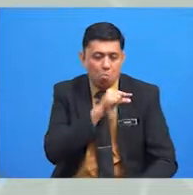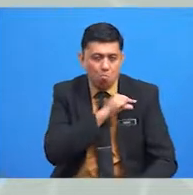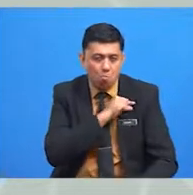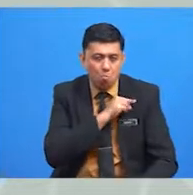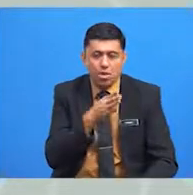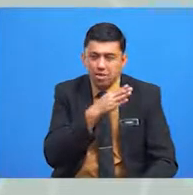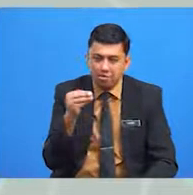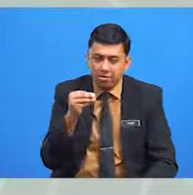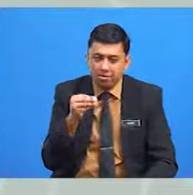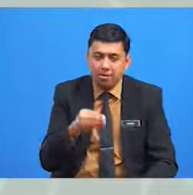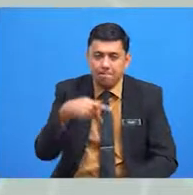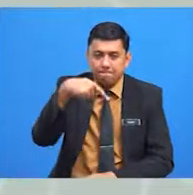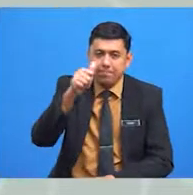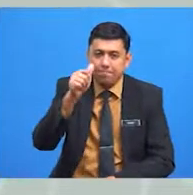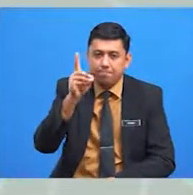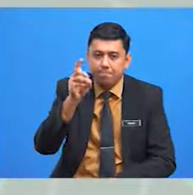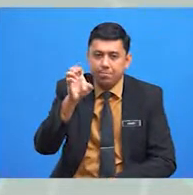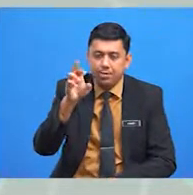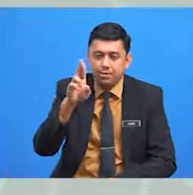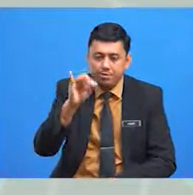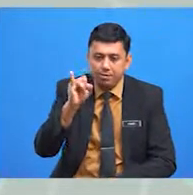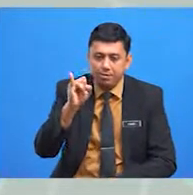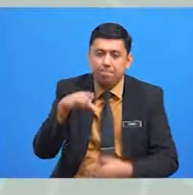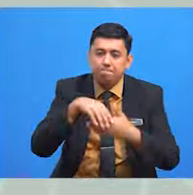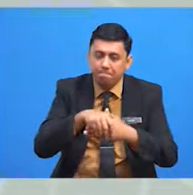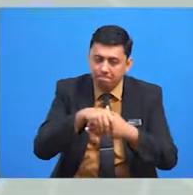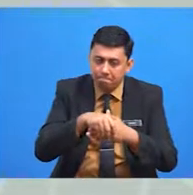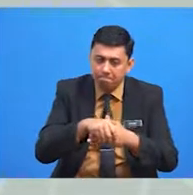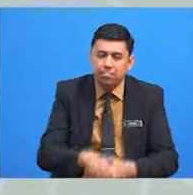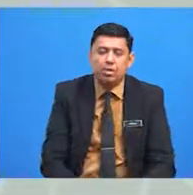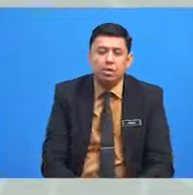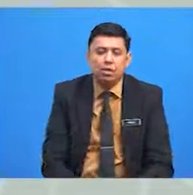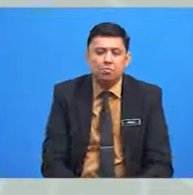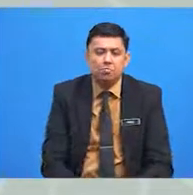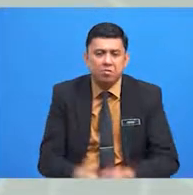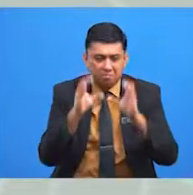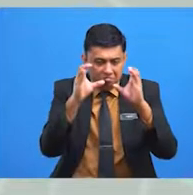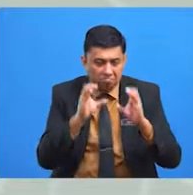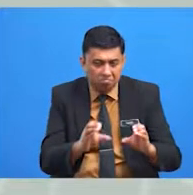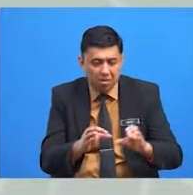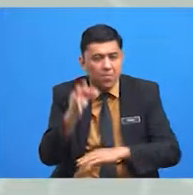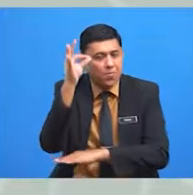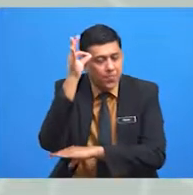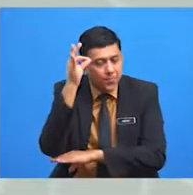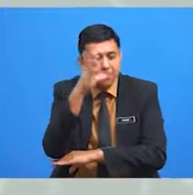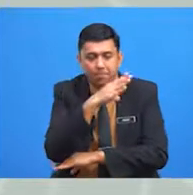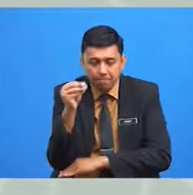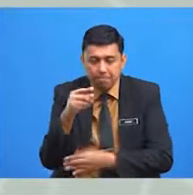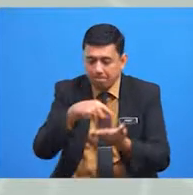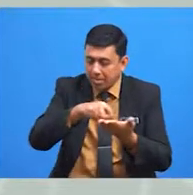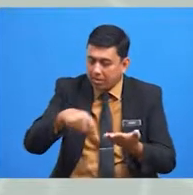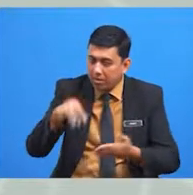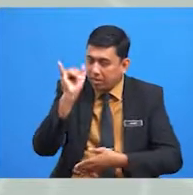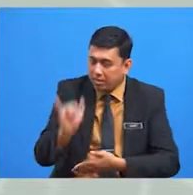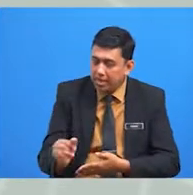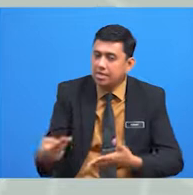dan padri-padri Inggeris. Pergaulan ini mempengaruhi cara berfikir dan penulisan